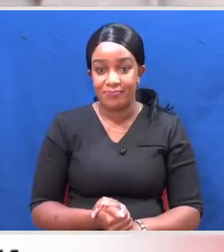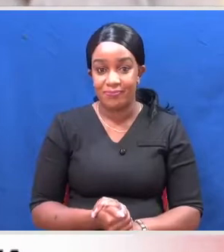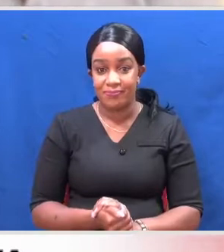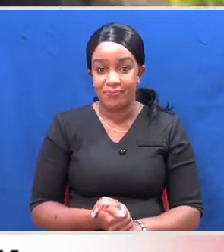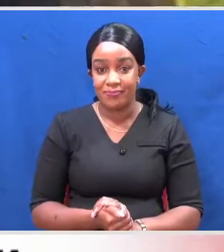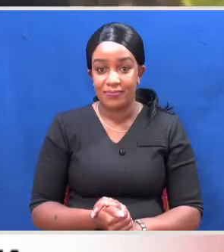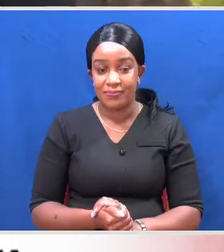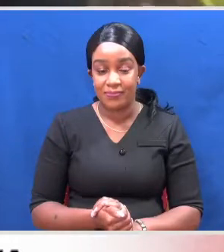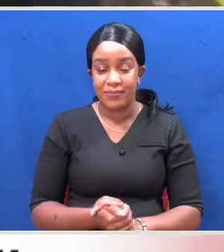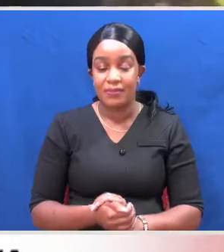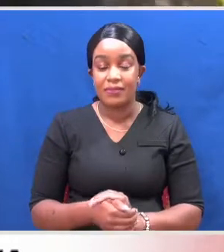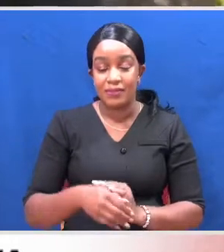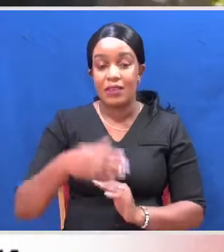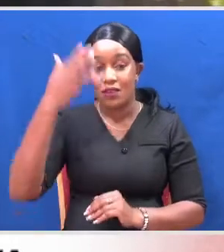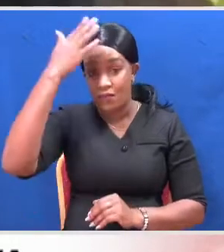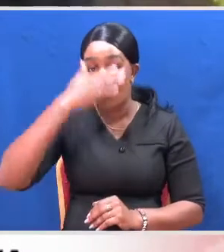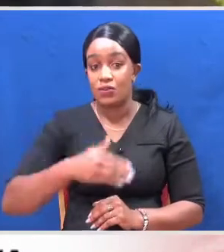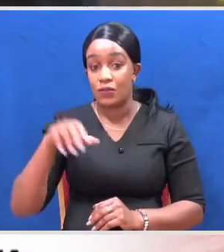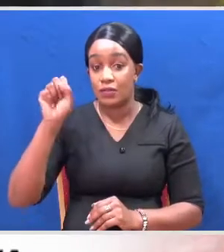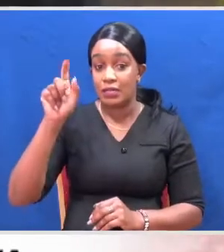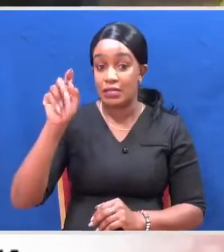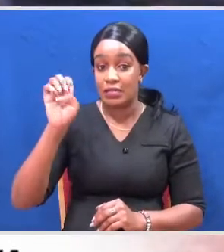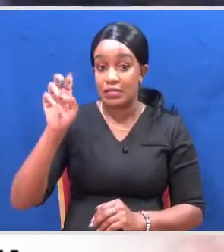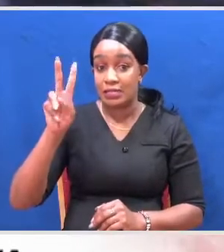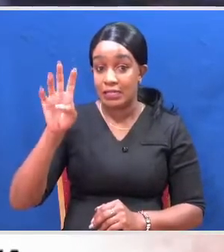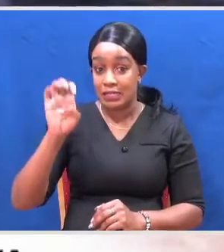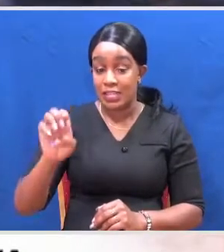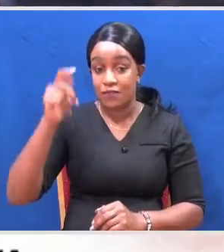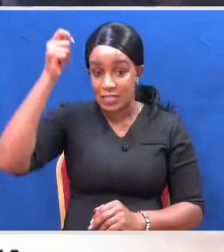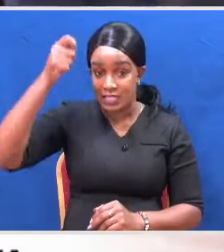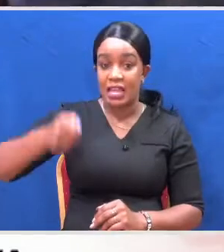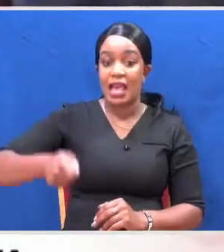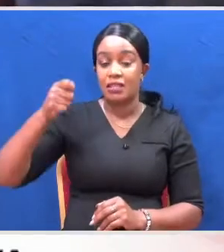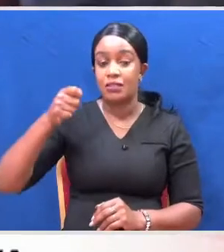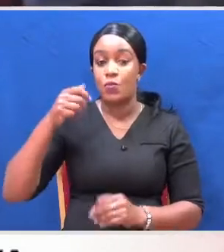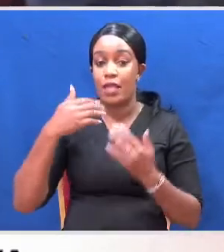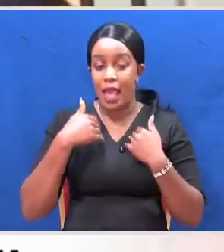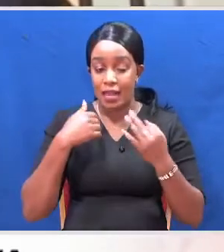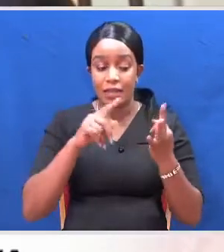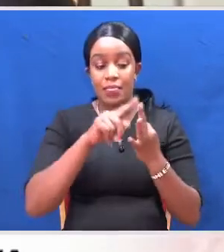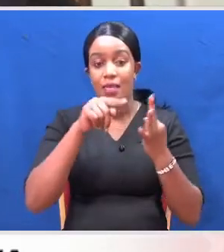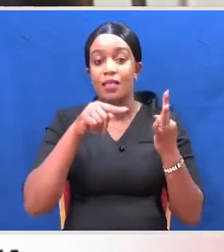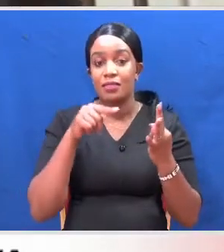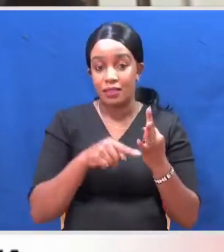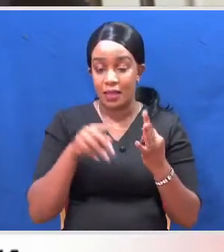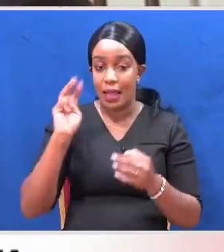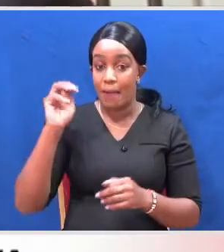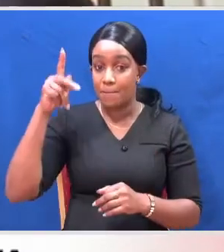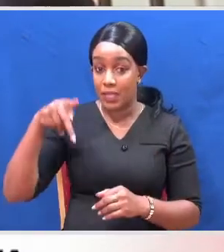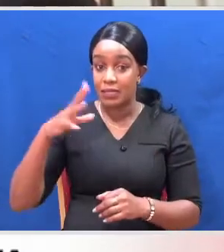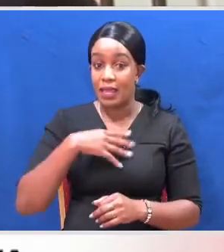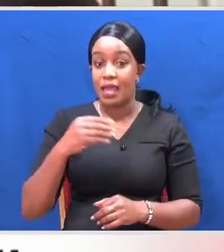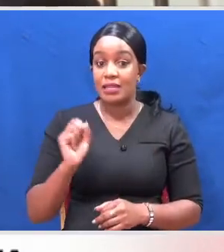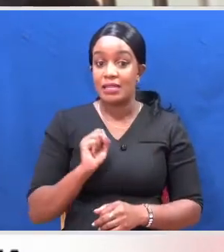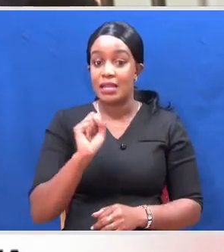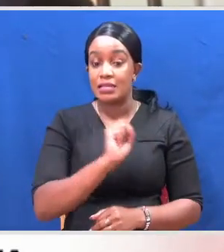Mbele ya hakimu Stephen Mogute, wabunge hao Didimas Baraza wa Kimilili, Nelson Kwecho Belgut, Wilson Kogo wa